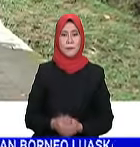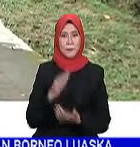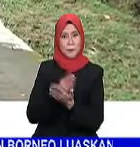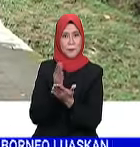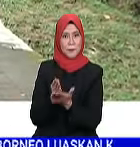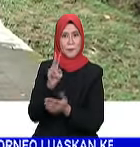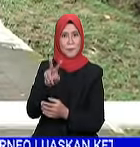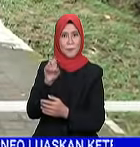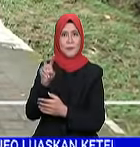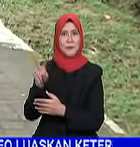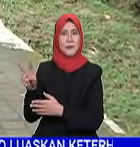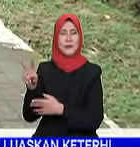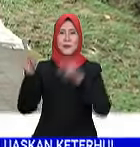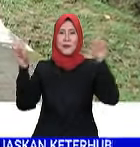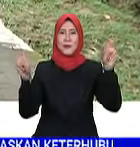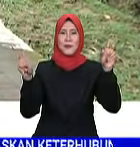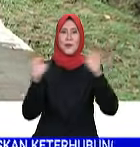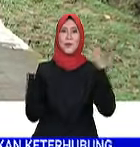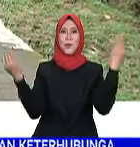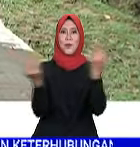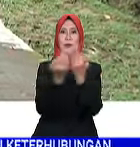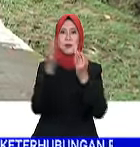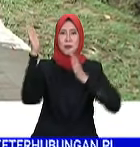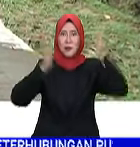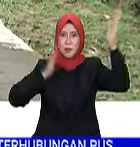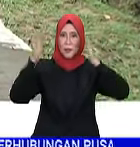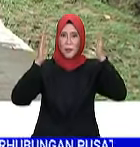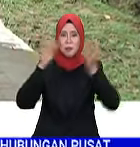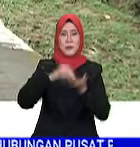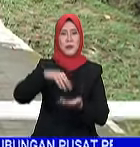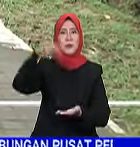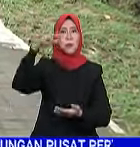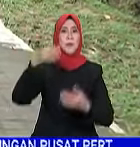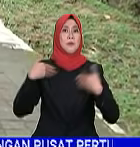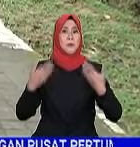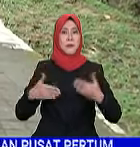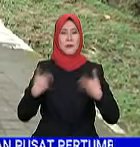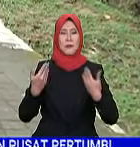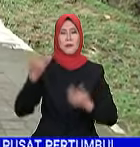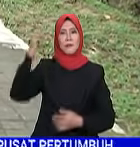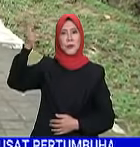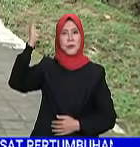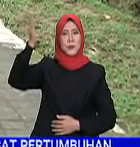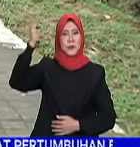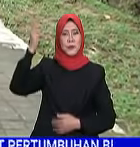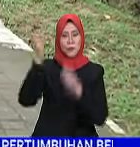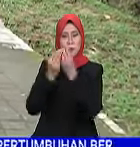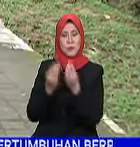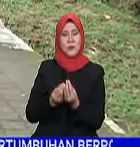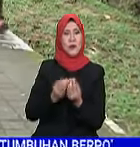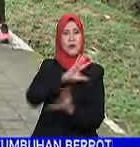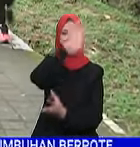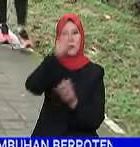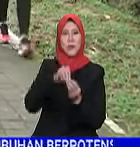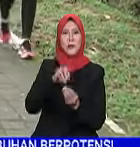Bajet 2022 bertemakan Keluarga Malaysia Makmur Sejahtera telah dibentangkan dengan jumlah